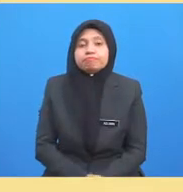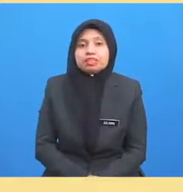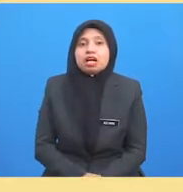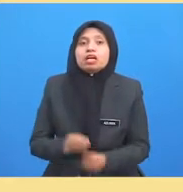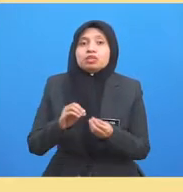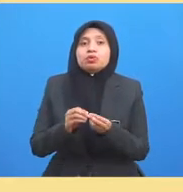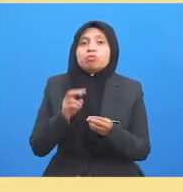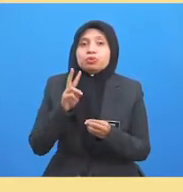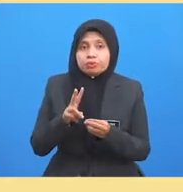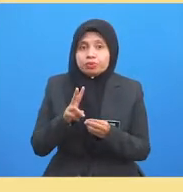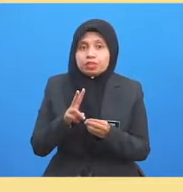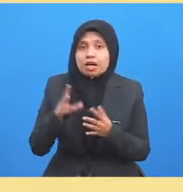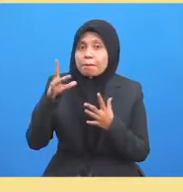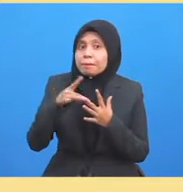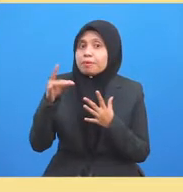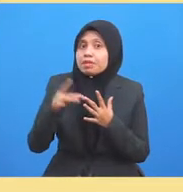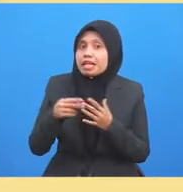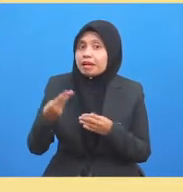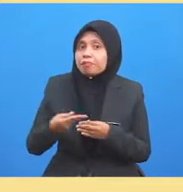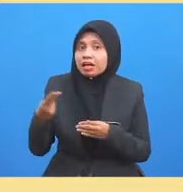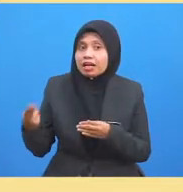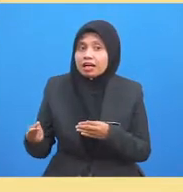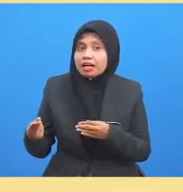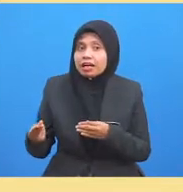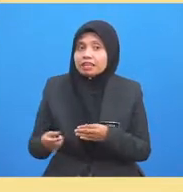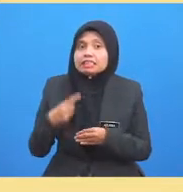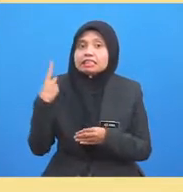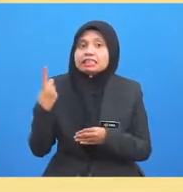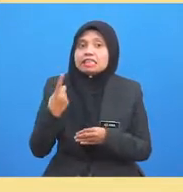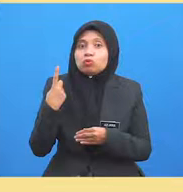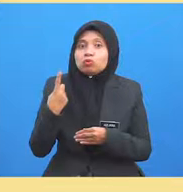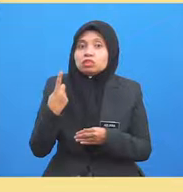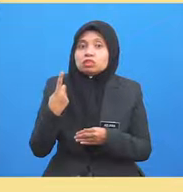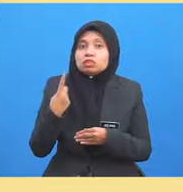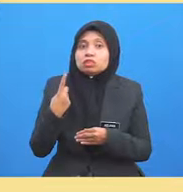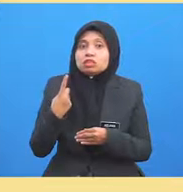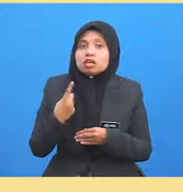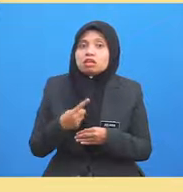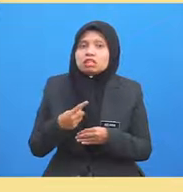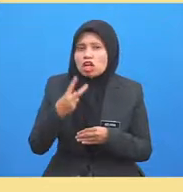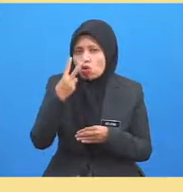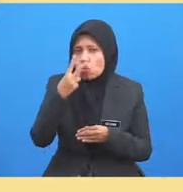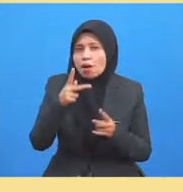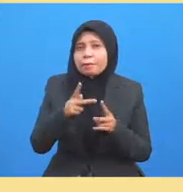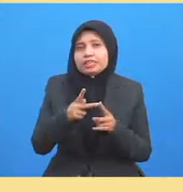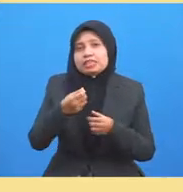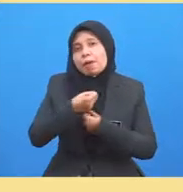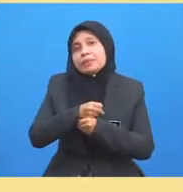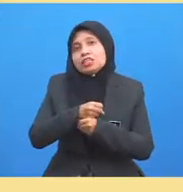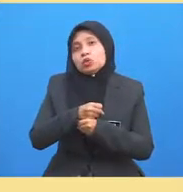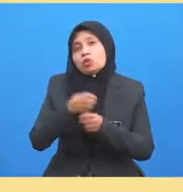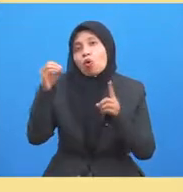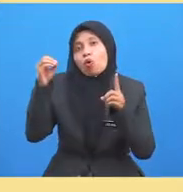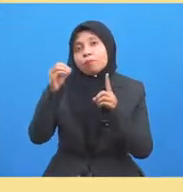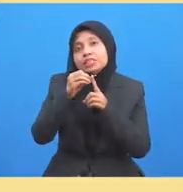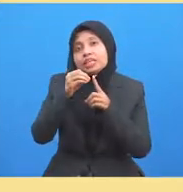Kriteria kedua, pemilihan bahan bagi model olokan ini selalunya bergantung kepada bentuk objek